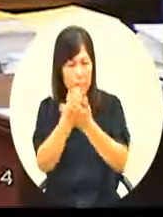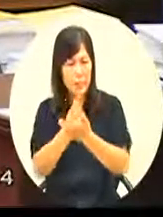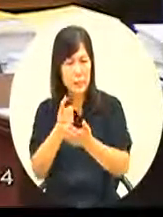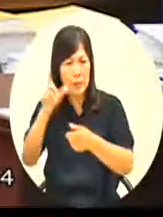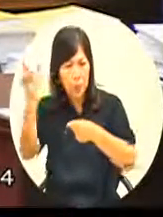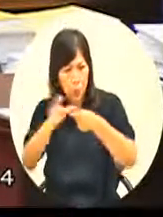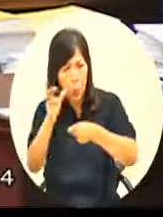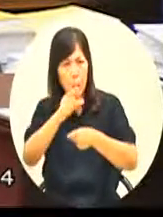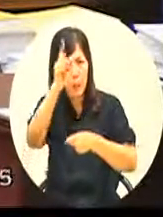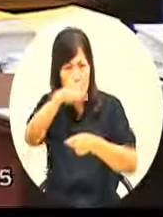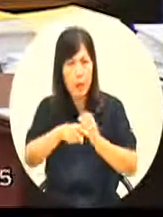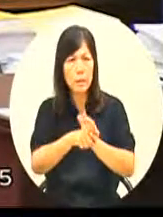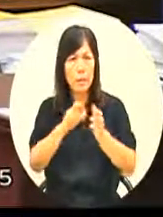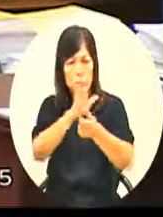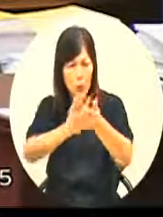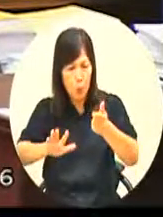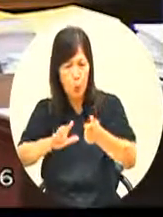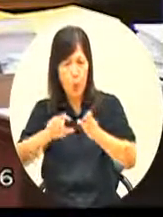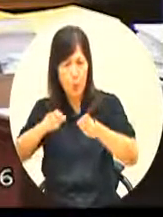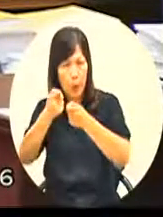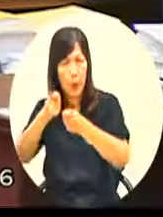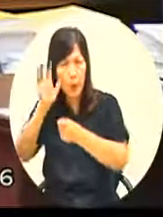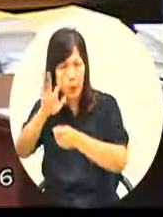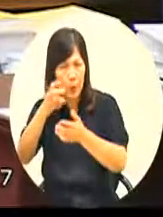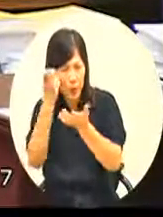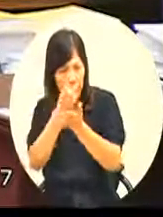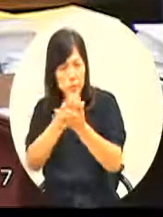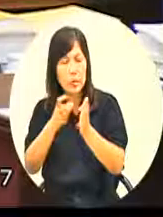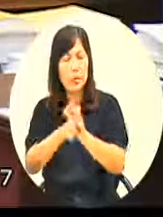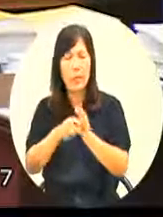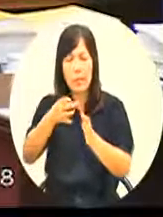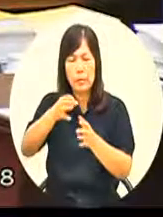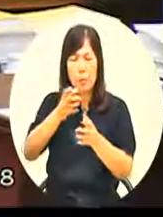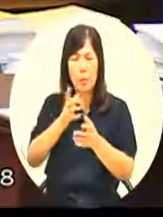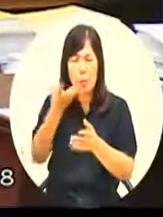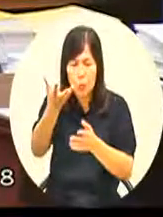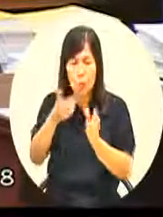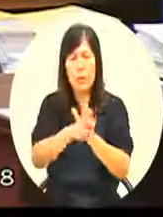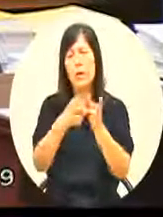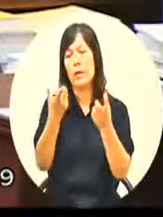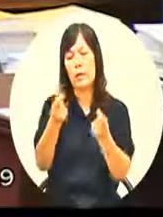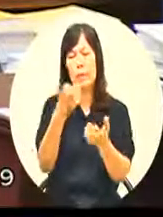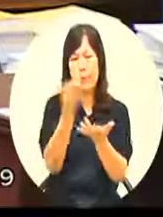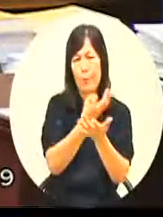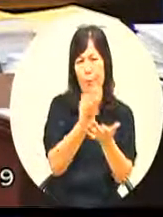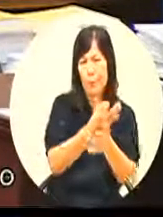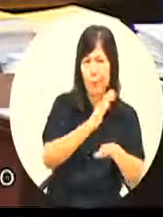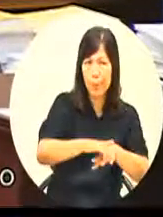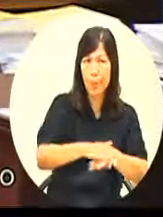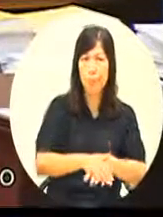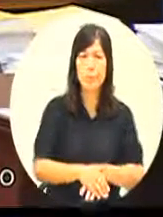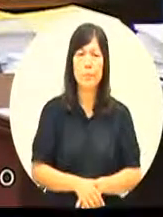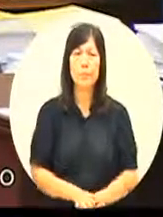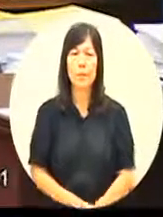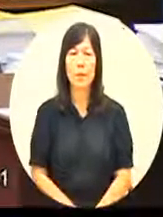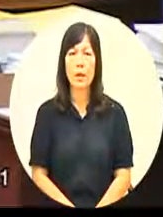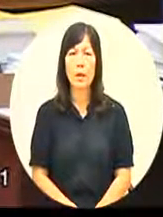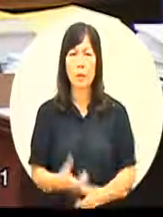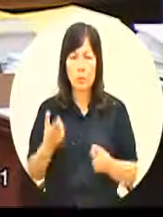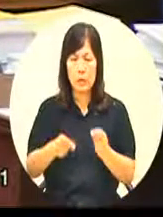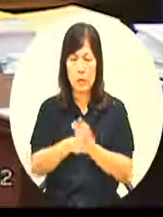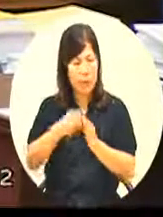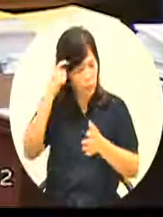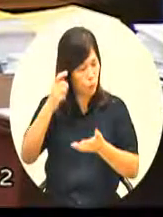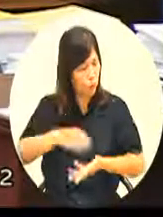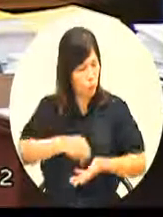是这样子的受损状况，我们有再多的经费也是不足的。所以这部分在这边其实真的是还是要提出来，就